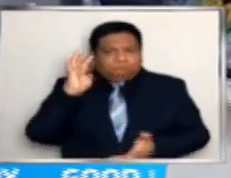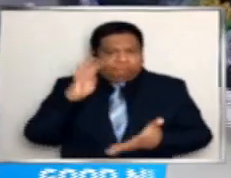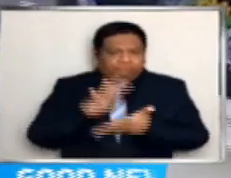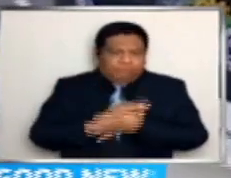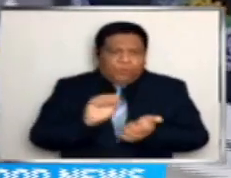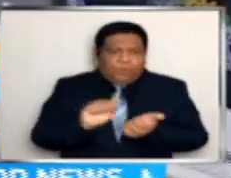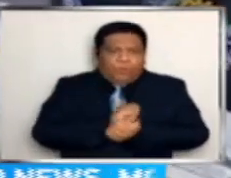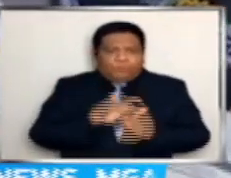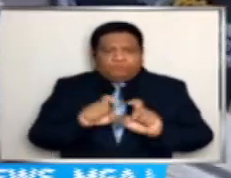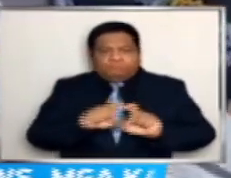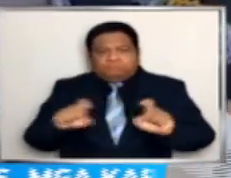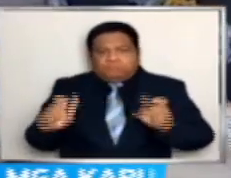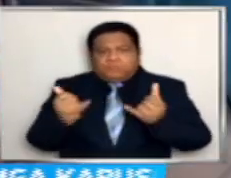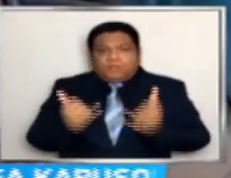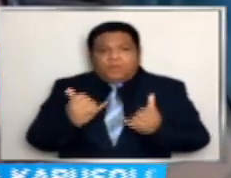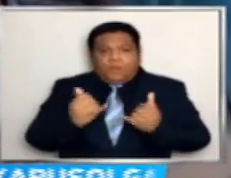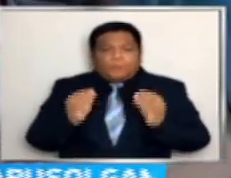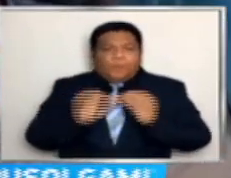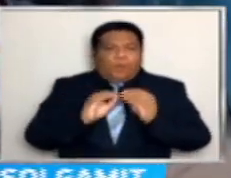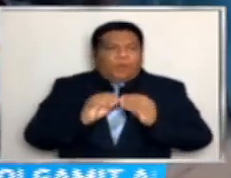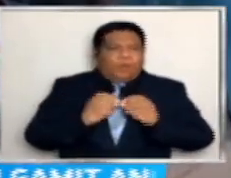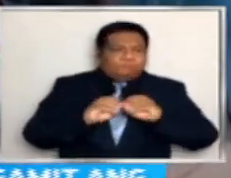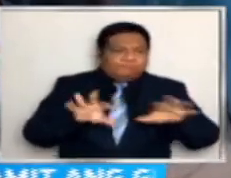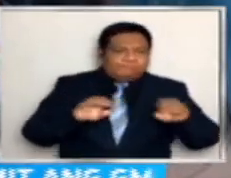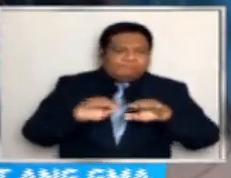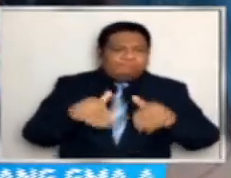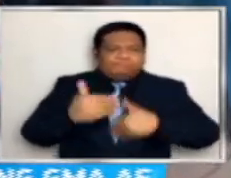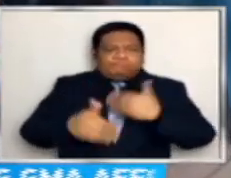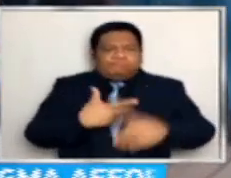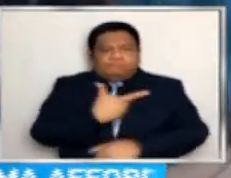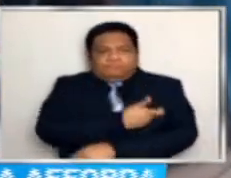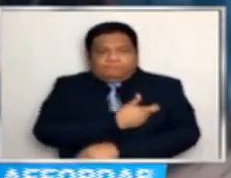nang sa ganun ay maturukan pa ang maraming taga Navotas.